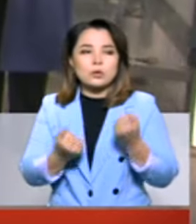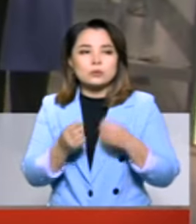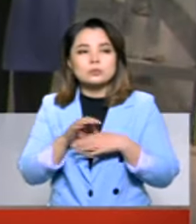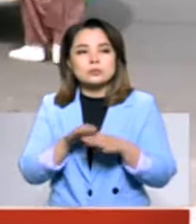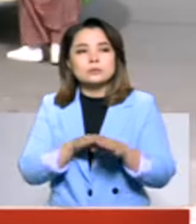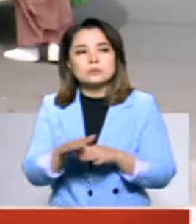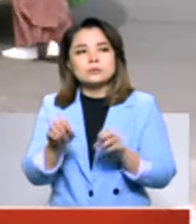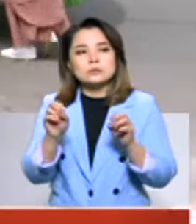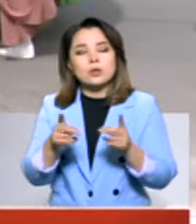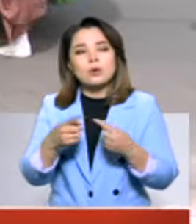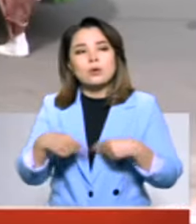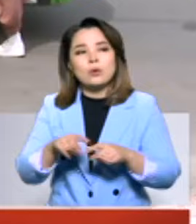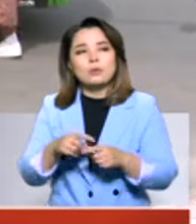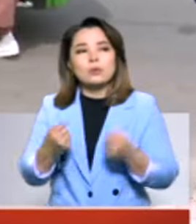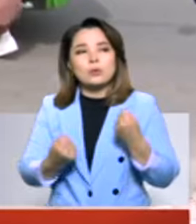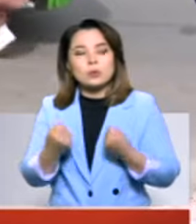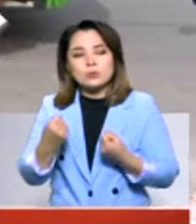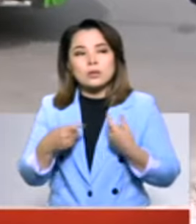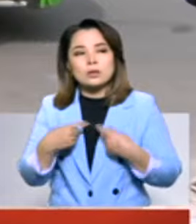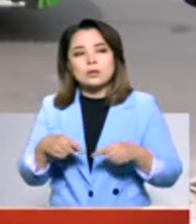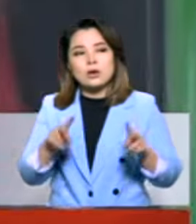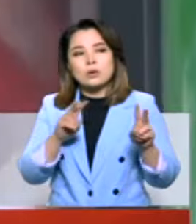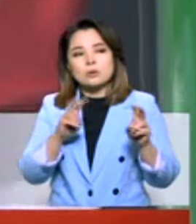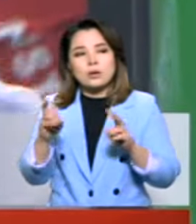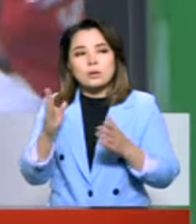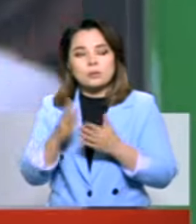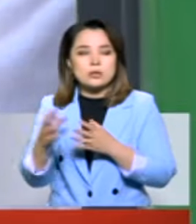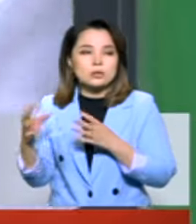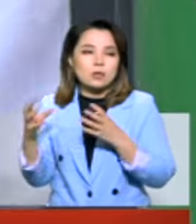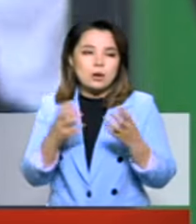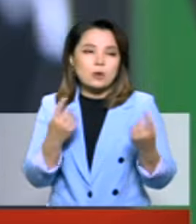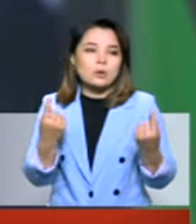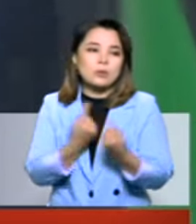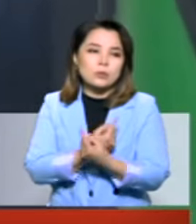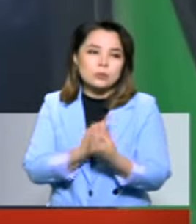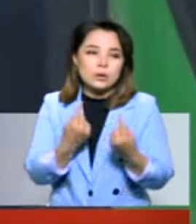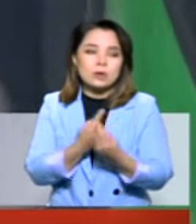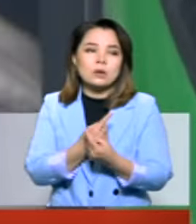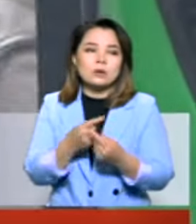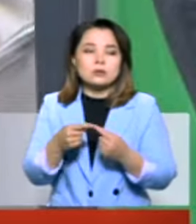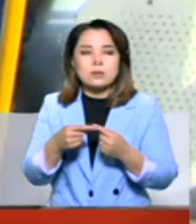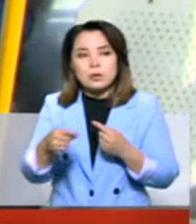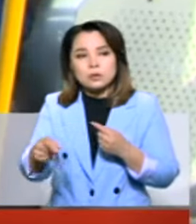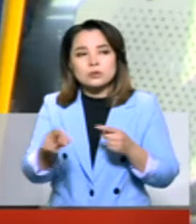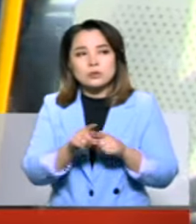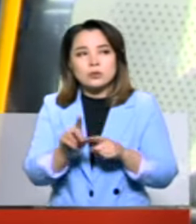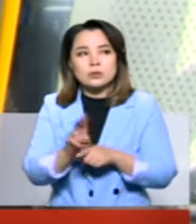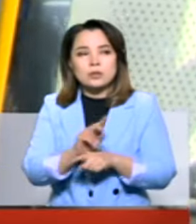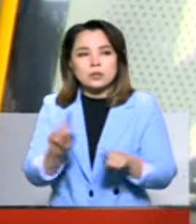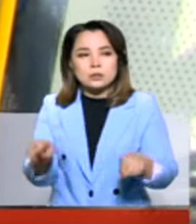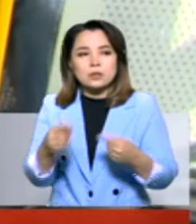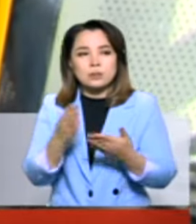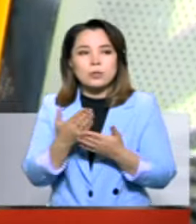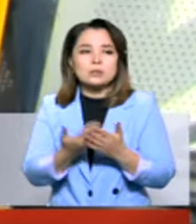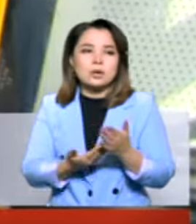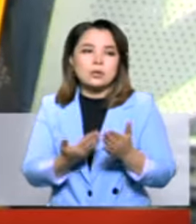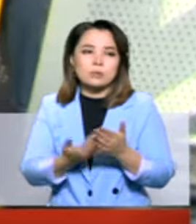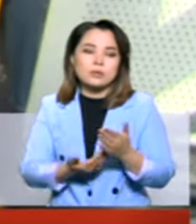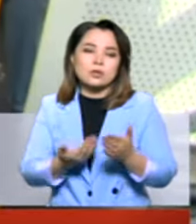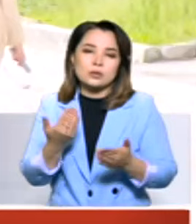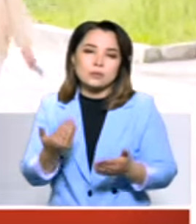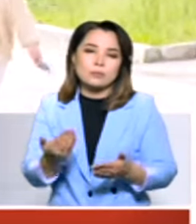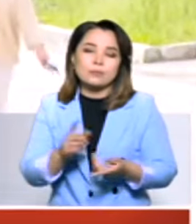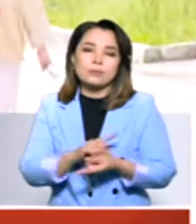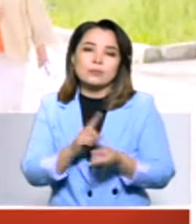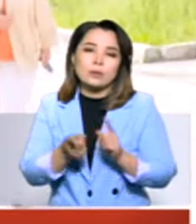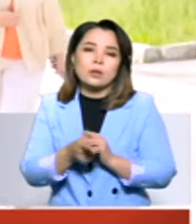жолаушыларға арналған қоғамдық көліктің түрі көп, және олардың қозғалыс сызбасы мен арақашықтығы ретке келтірілген, дейді сарапшылар. Керісінше